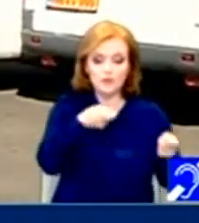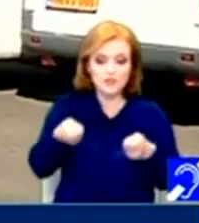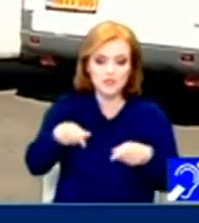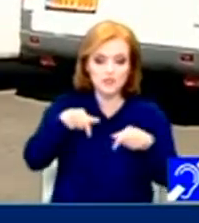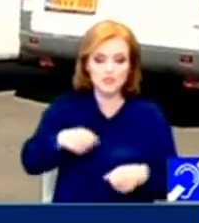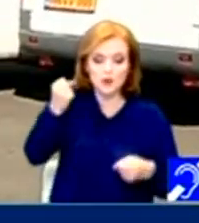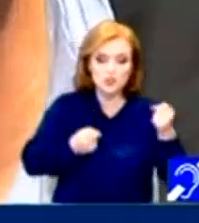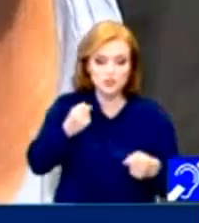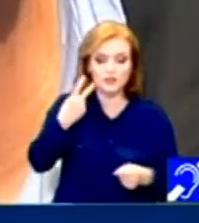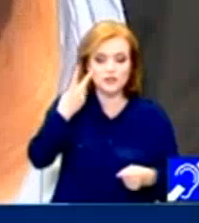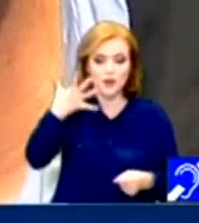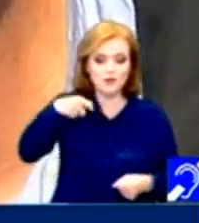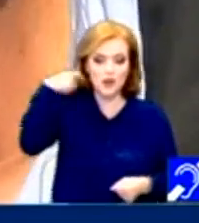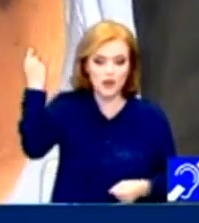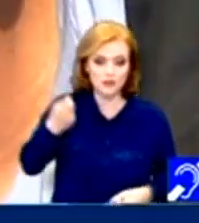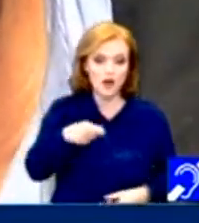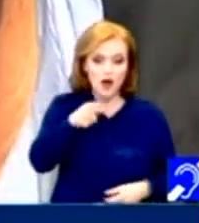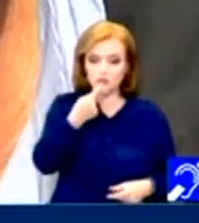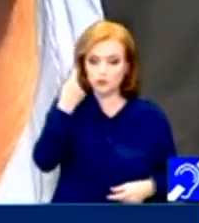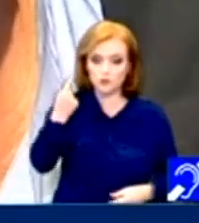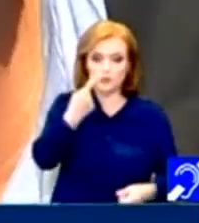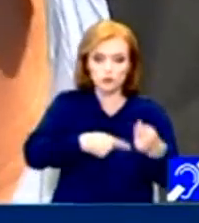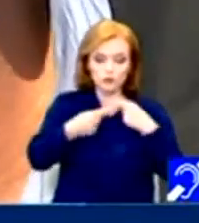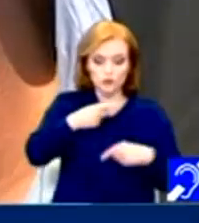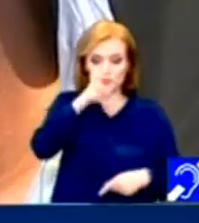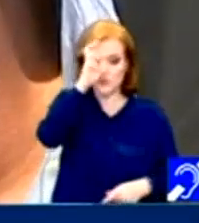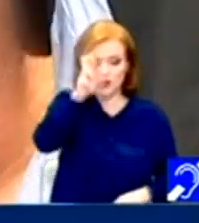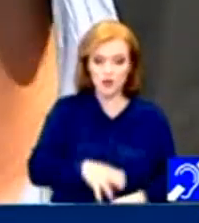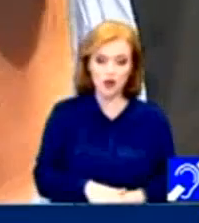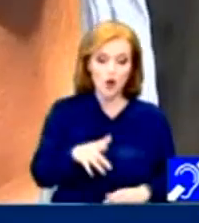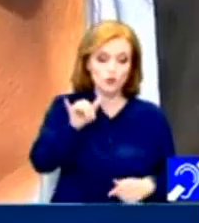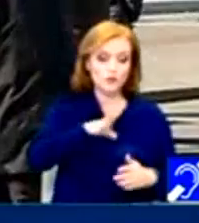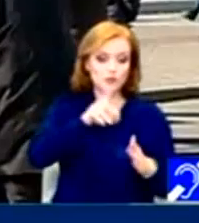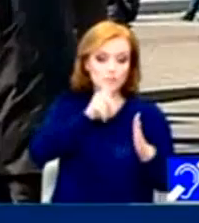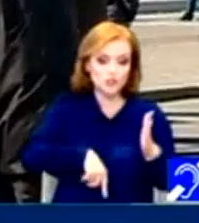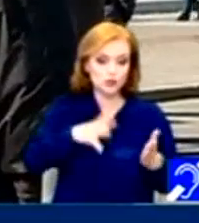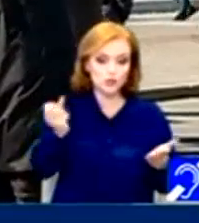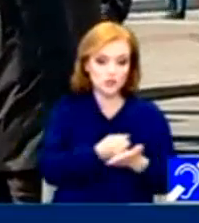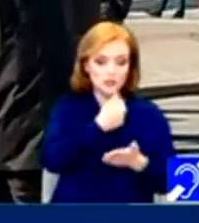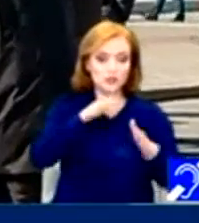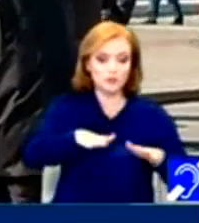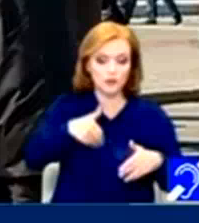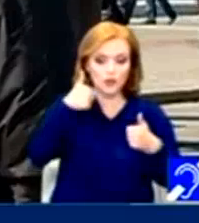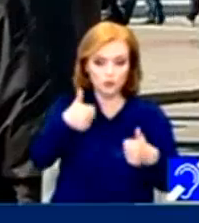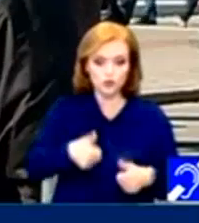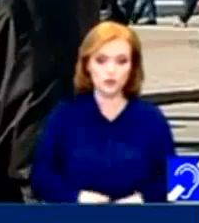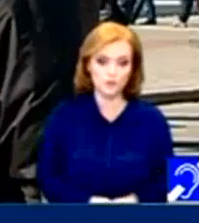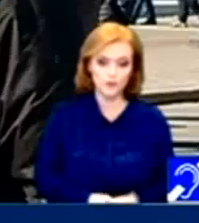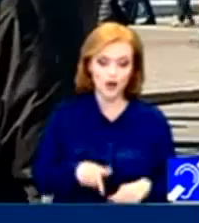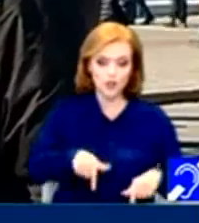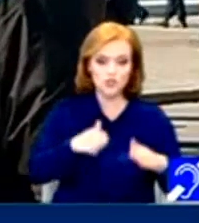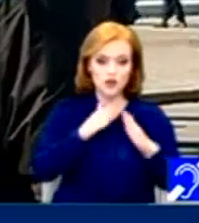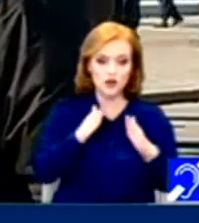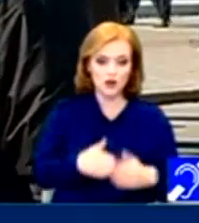și pe Constantin Spânu, care s-a întors în țară acum câțiva ani, în speranța că va găsi un loc de muncă bine plătit acasă. Fiind